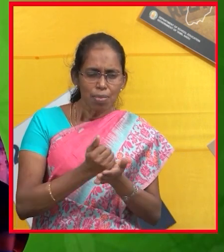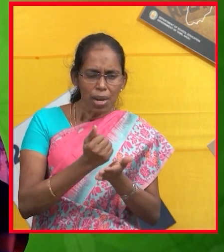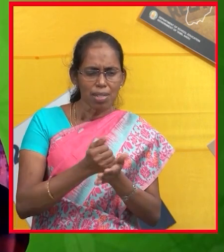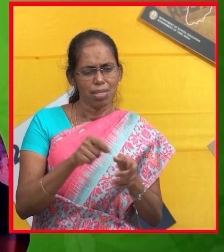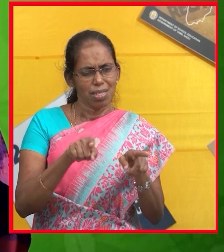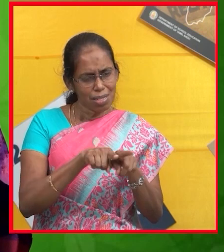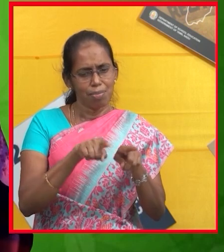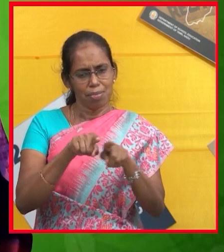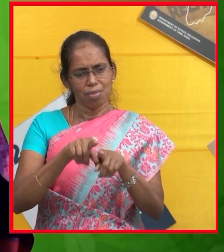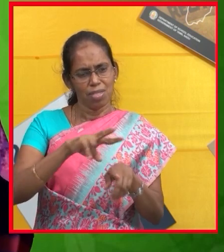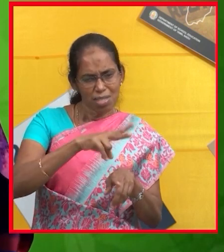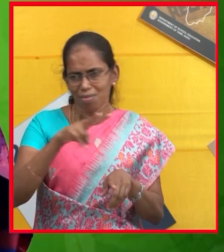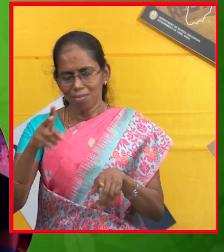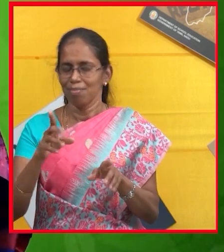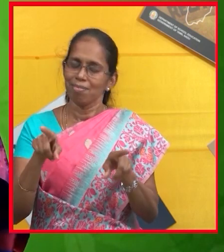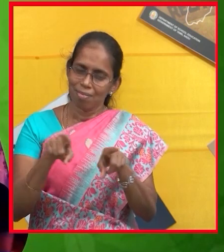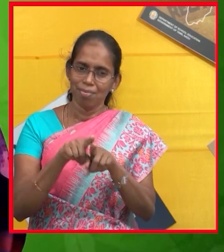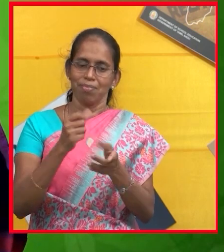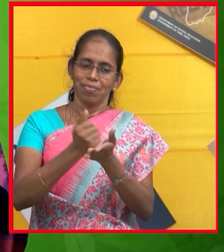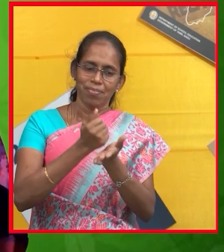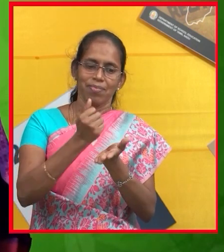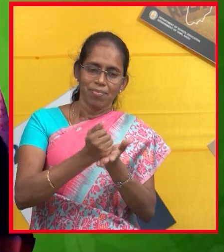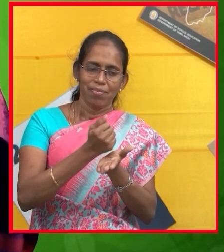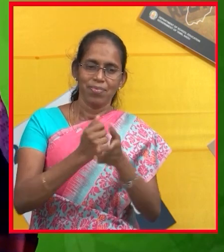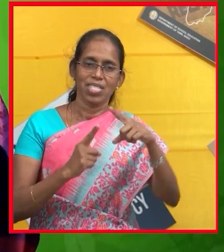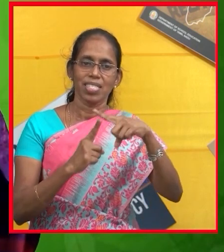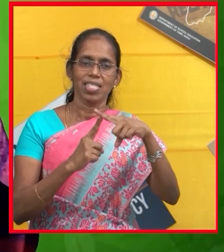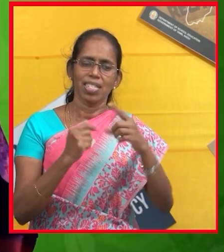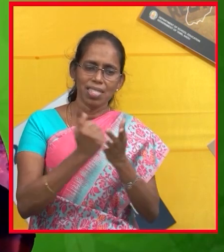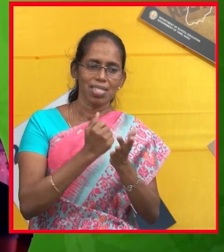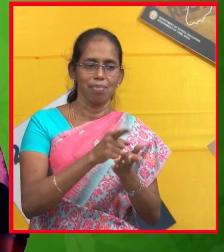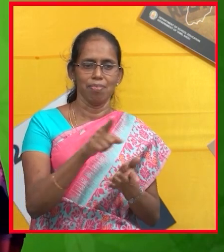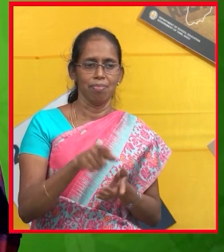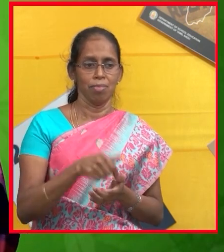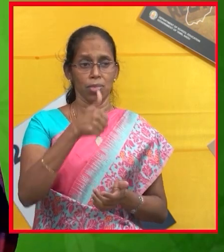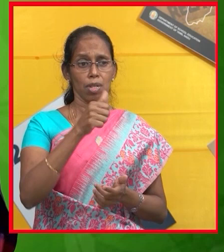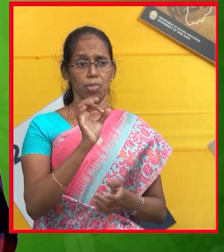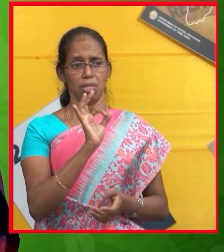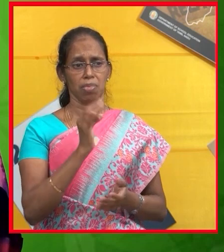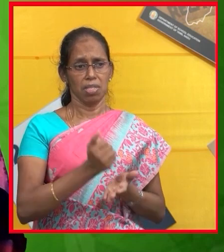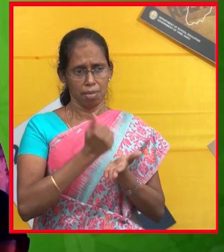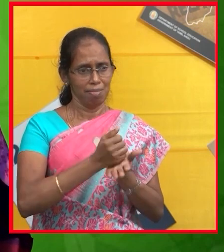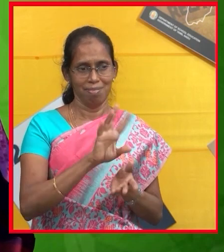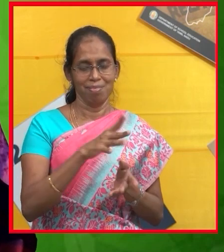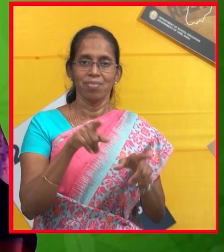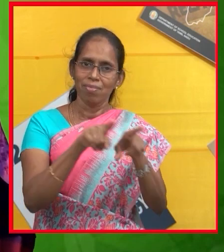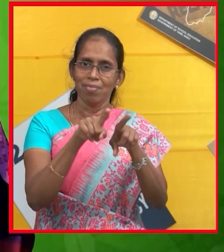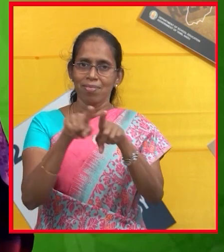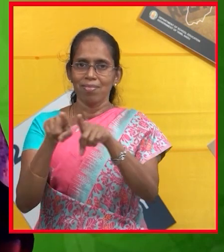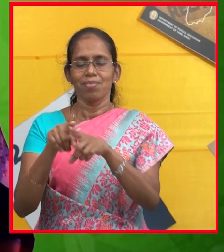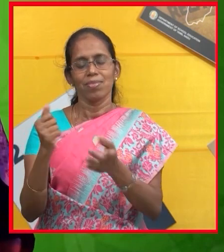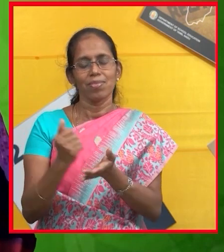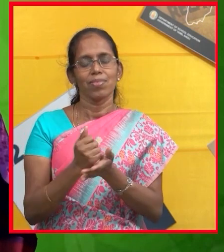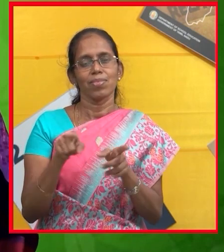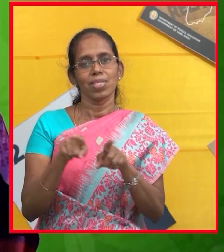கொடுத்துருப்பாங்க, எல்லாருக்கும் ஒரே மாதிரி தான் கொடுத்துருப்பாங்க. ஒவ்வொருத்தருக்கும் நீ கேப்டன்றதுனால ஸ்பெஷலாகவோ இல்லை டீம் மெம்பருங்கிறதுனால அதுக்கு தனியாகவோ